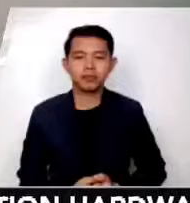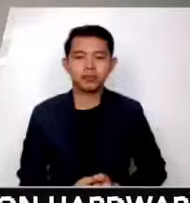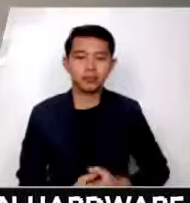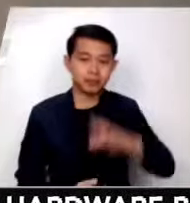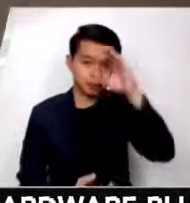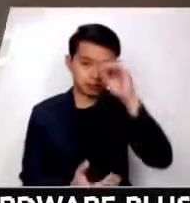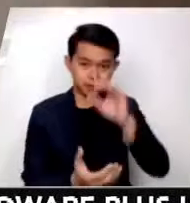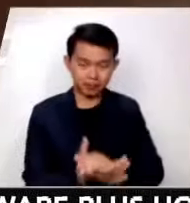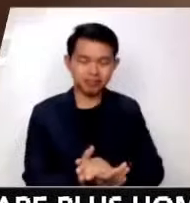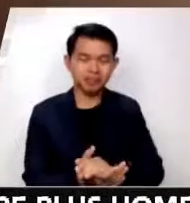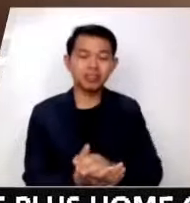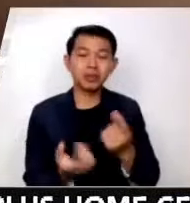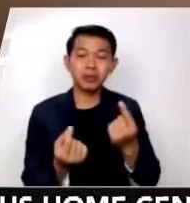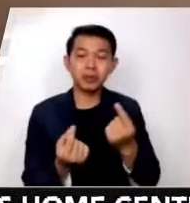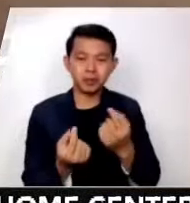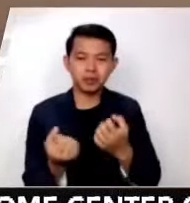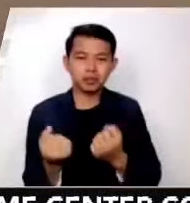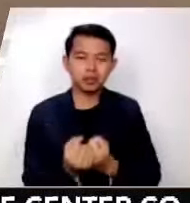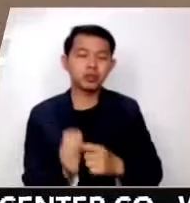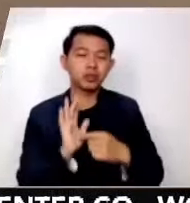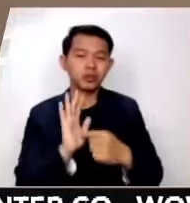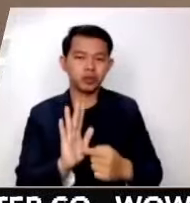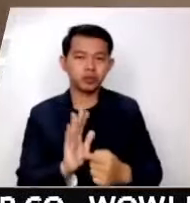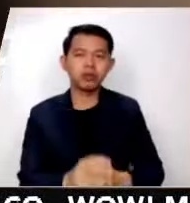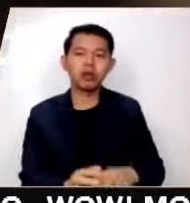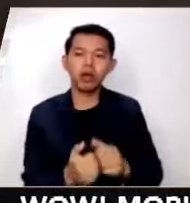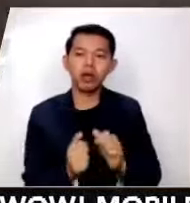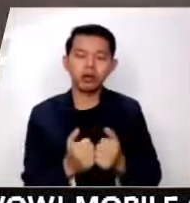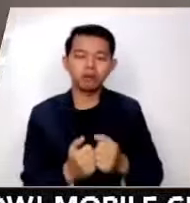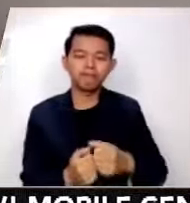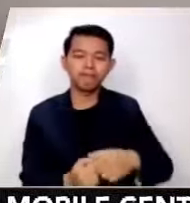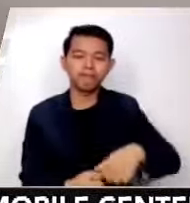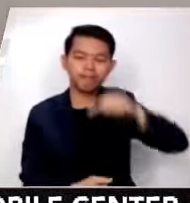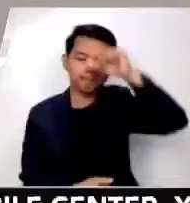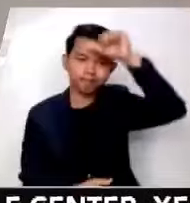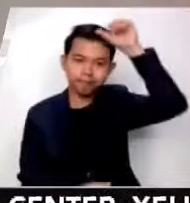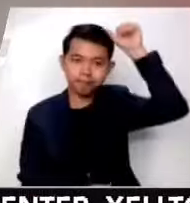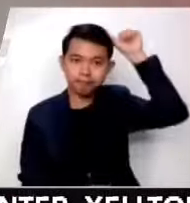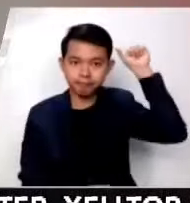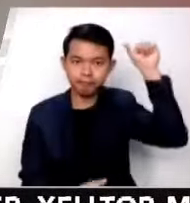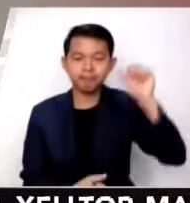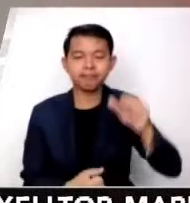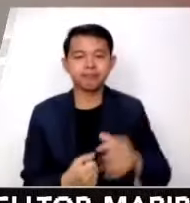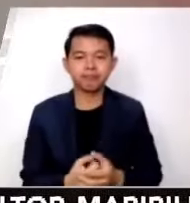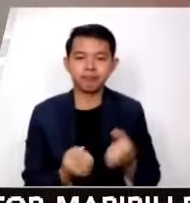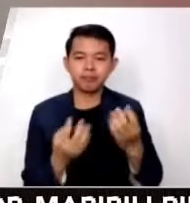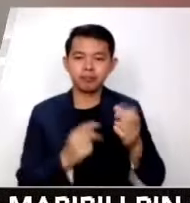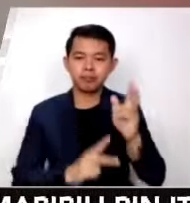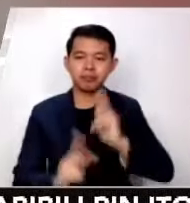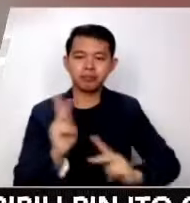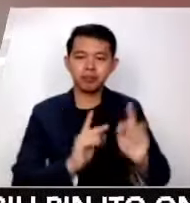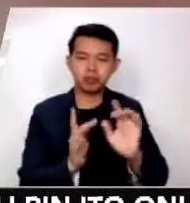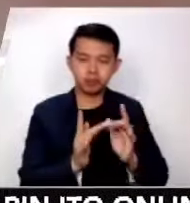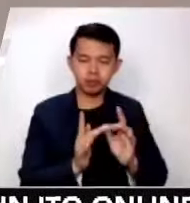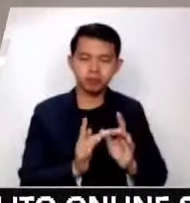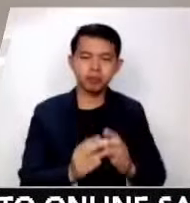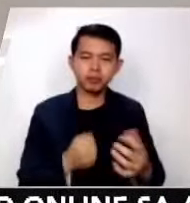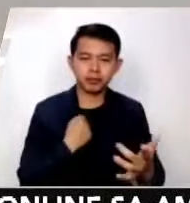Carla. Kaya, maraming netizens ang naantig sa ginawa ni Gerald na isa ring vlogger.